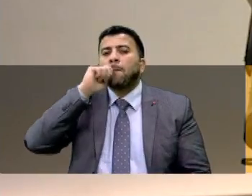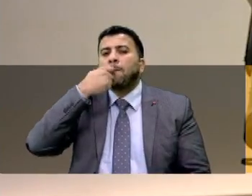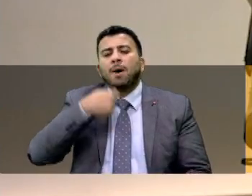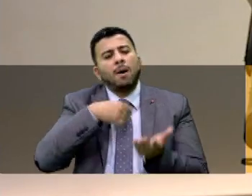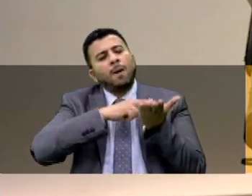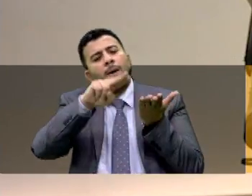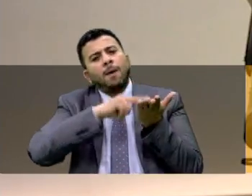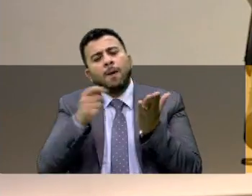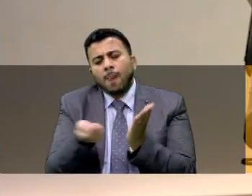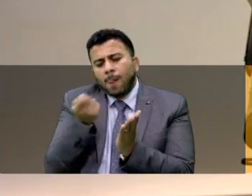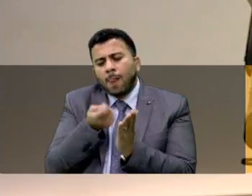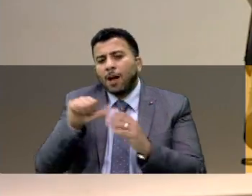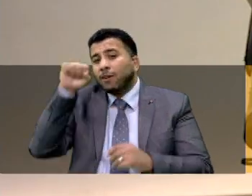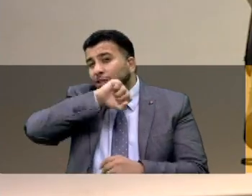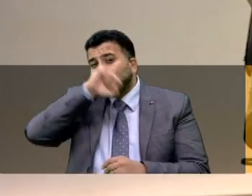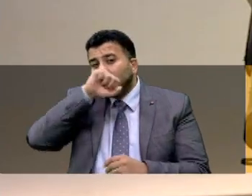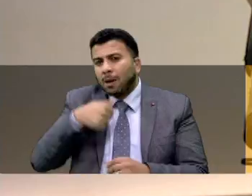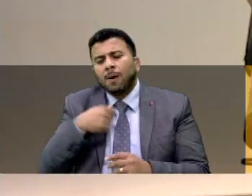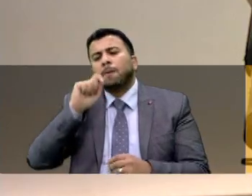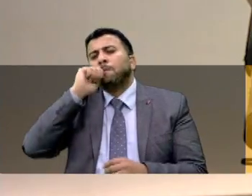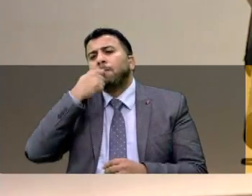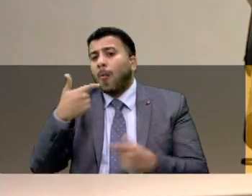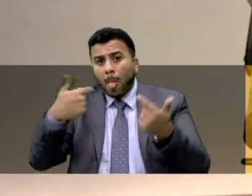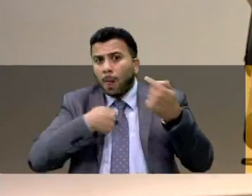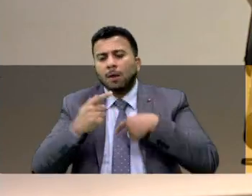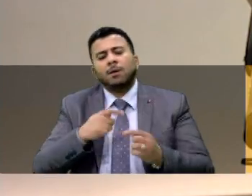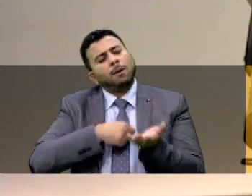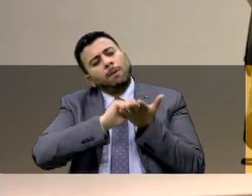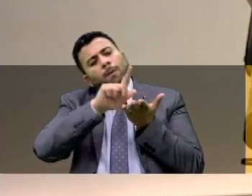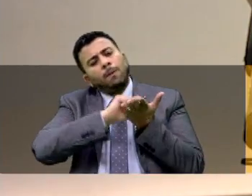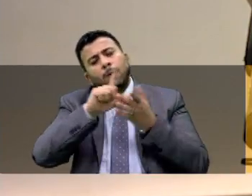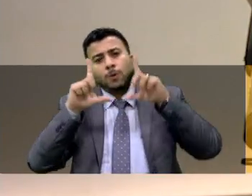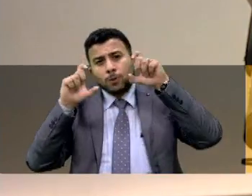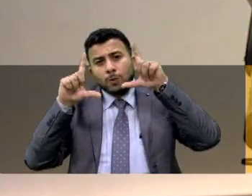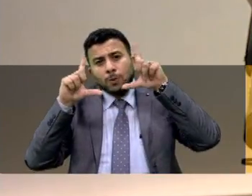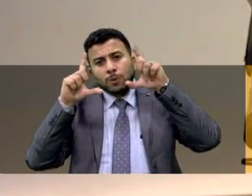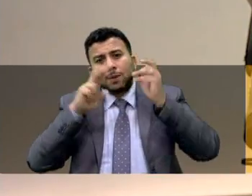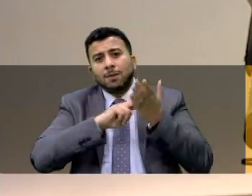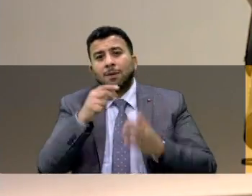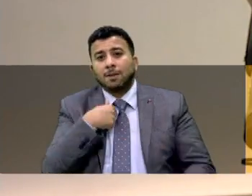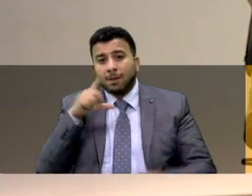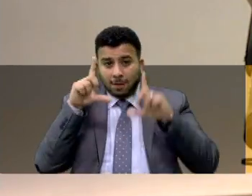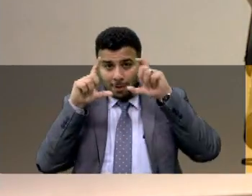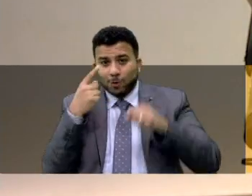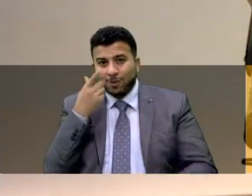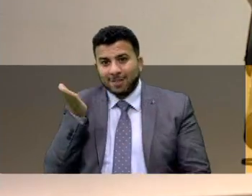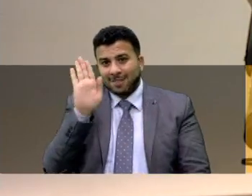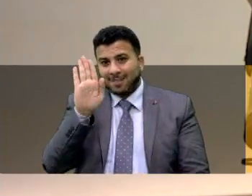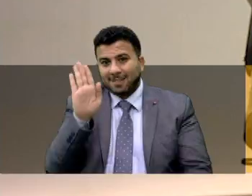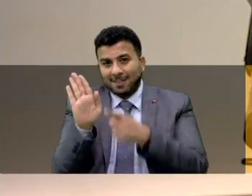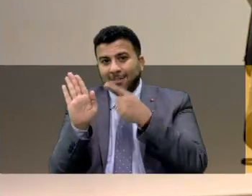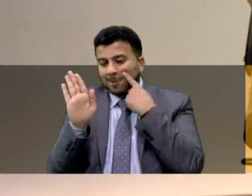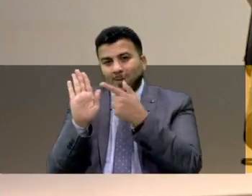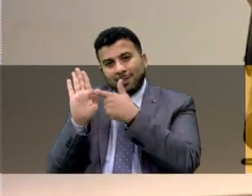والسري في الشارع يعني. دي صور يعني في العدد،